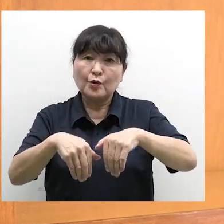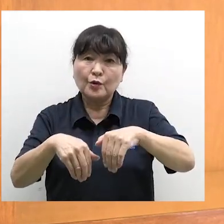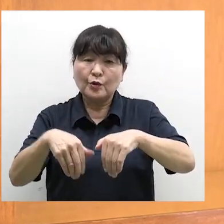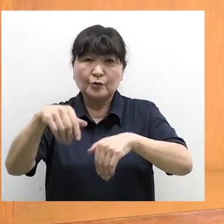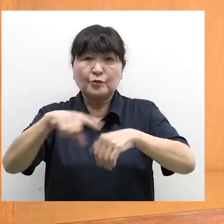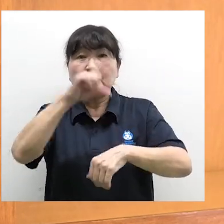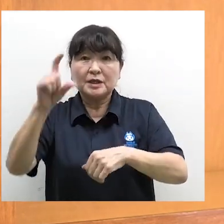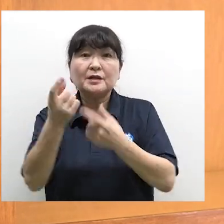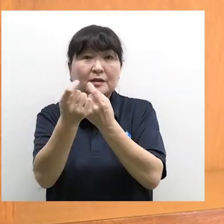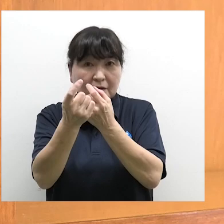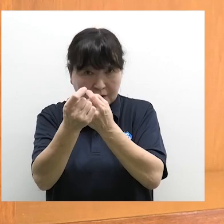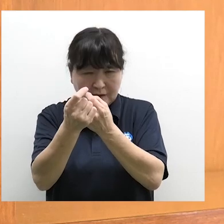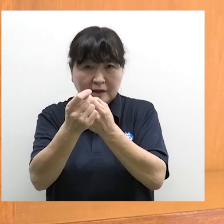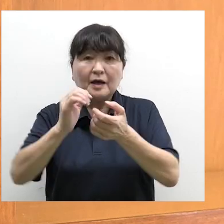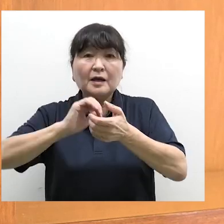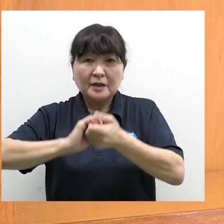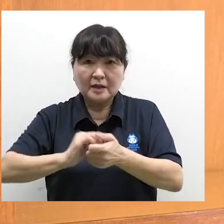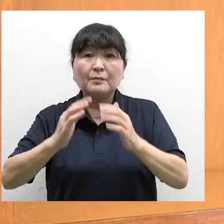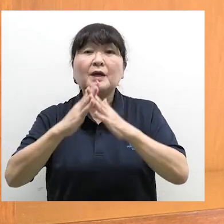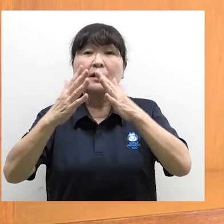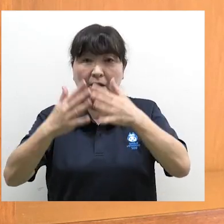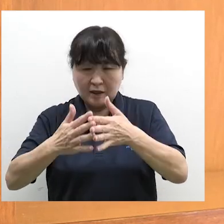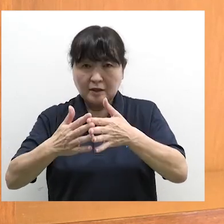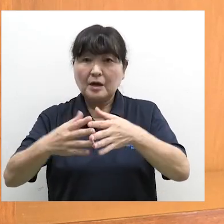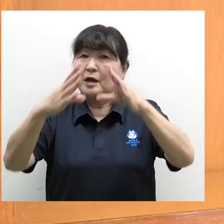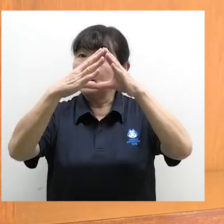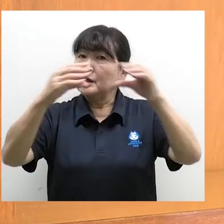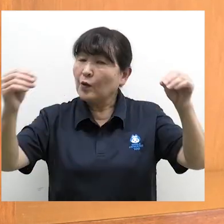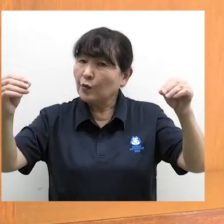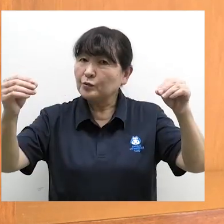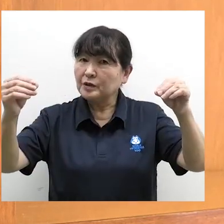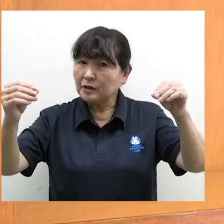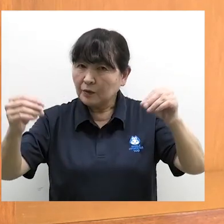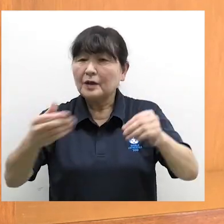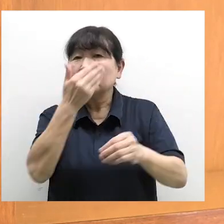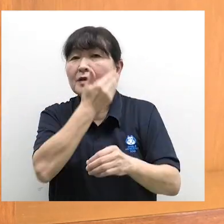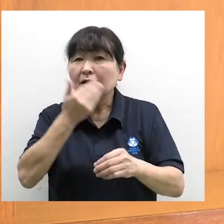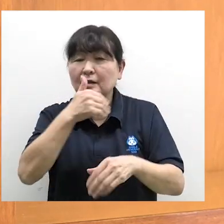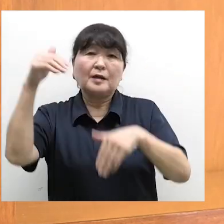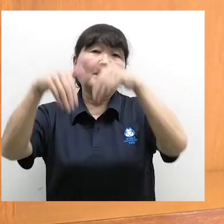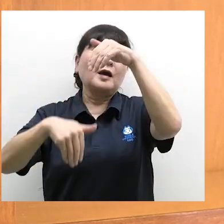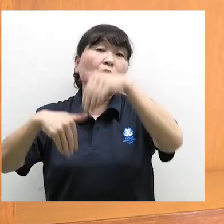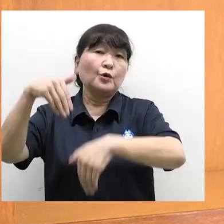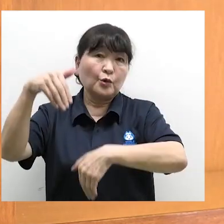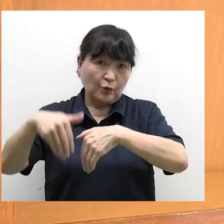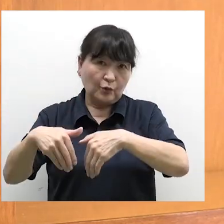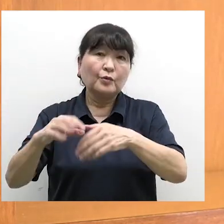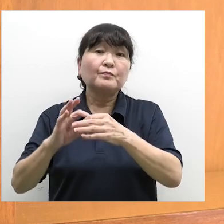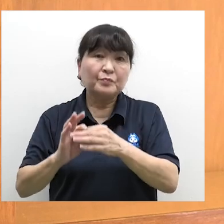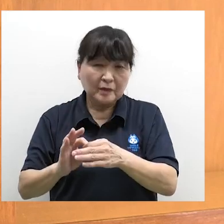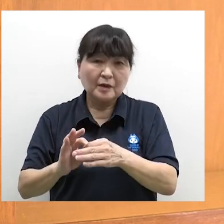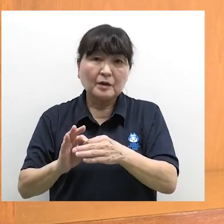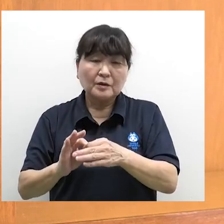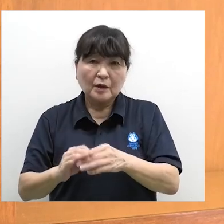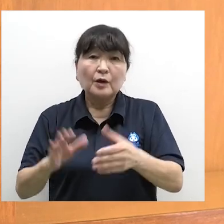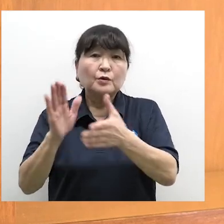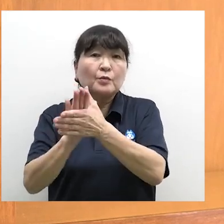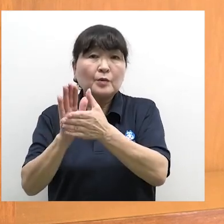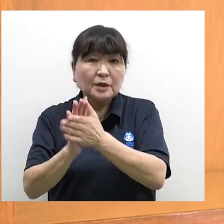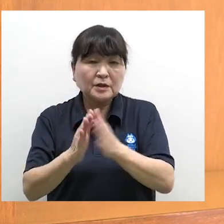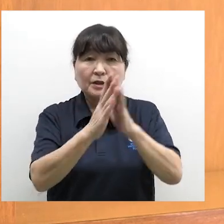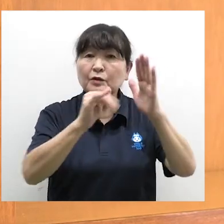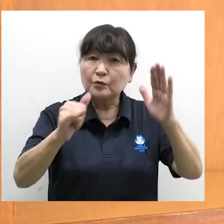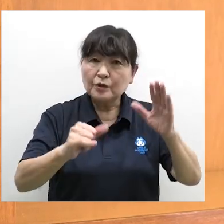この宮崎、そして日本の未来を左右する衆議院総選挙、皆さんご家族や友人知人にも声をかけ